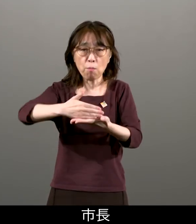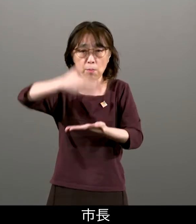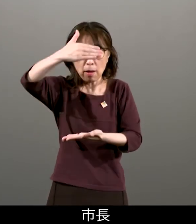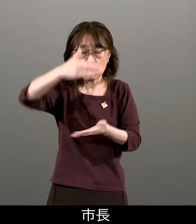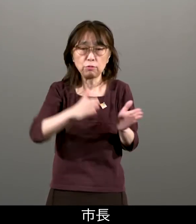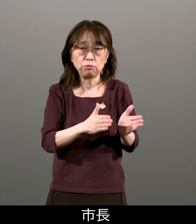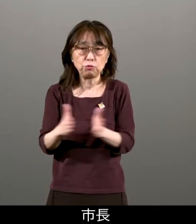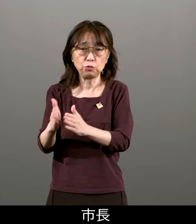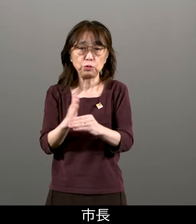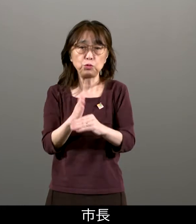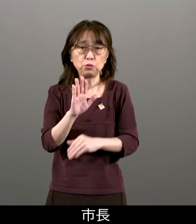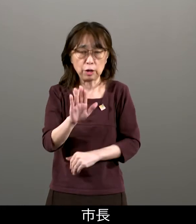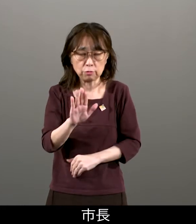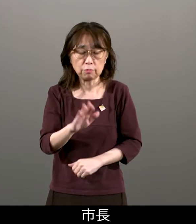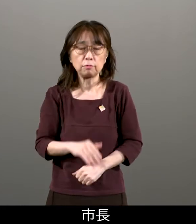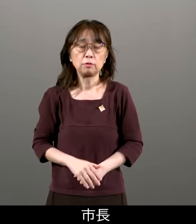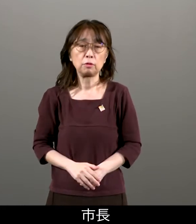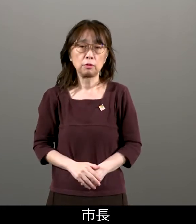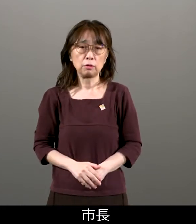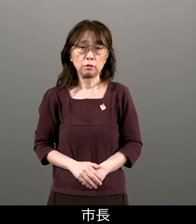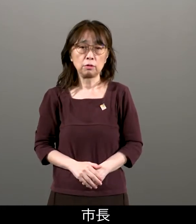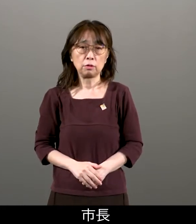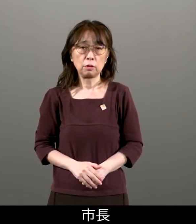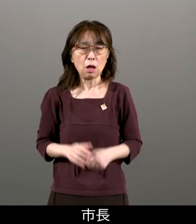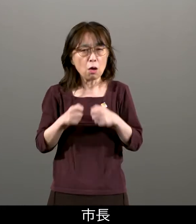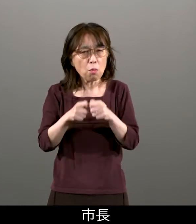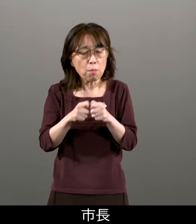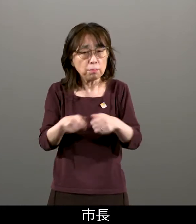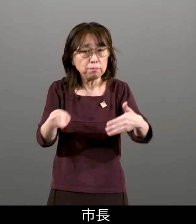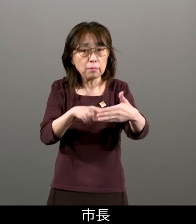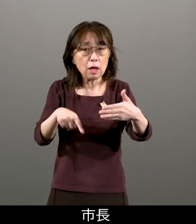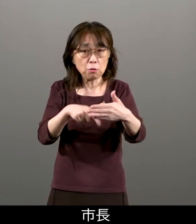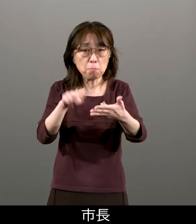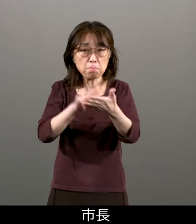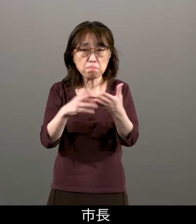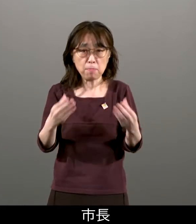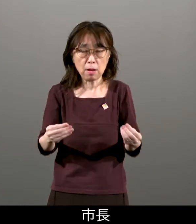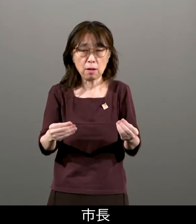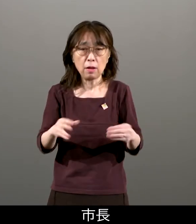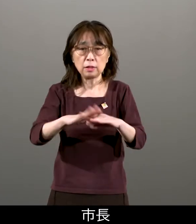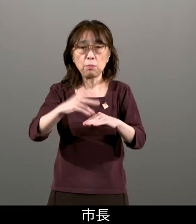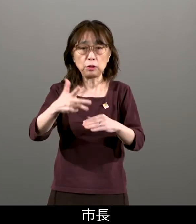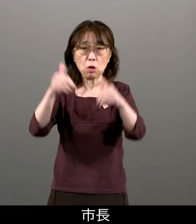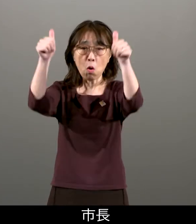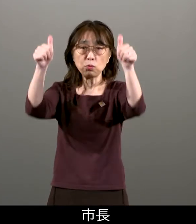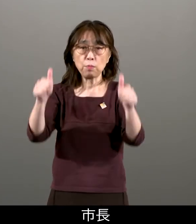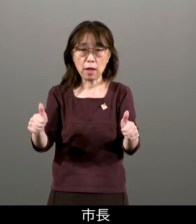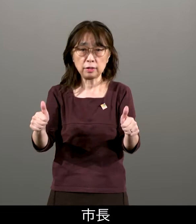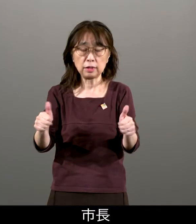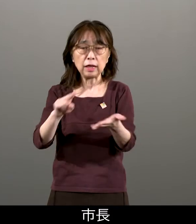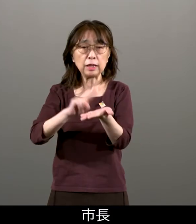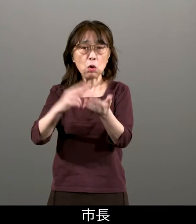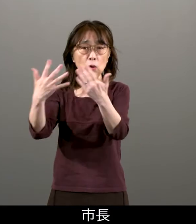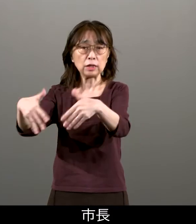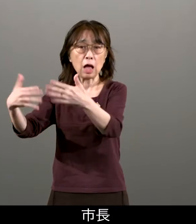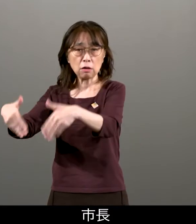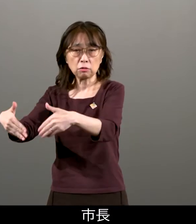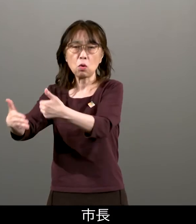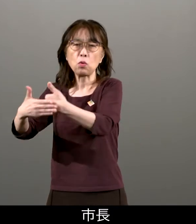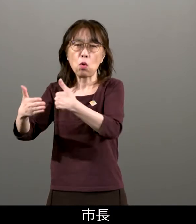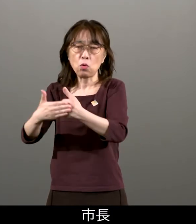準備を進めているところであります。詳細が決まり次第市のホームページあるいは医療機関のご協力をい